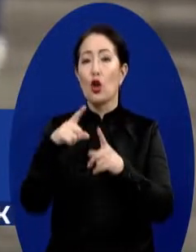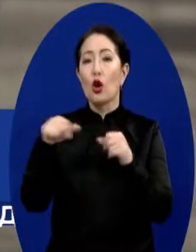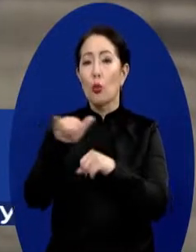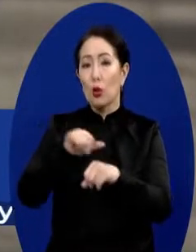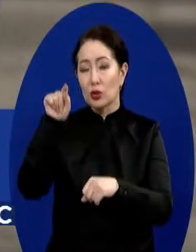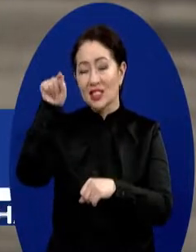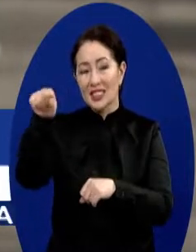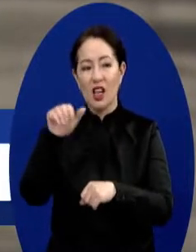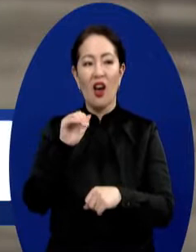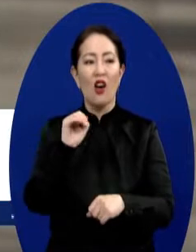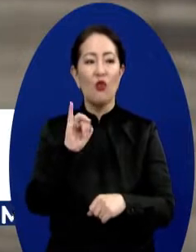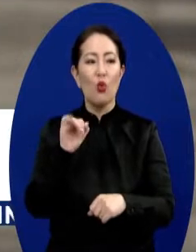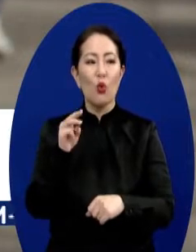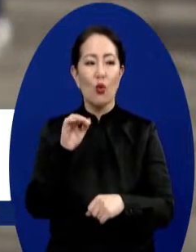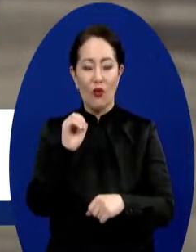мужийн Фукушима